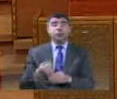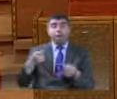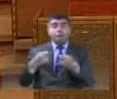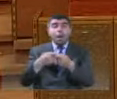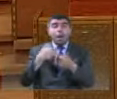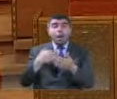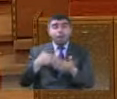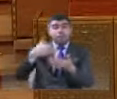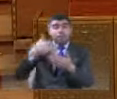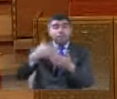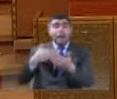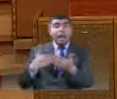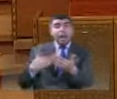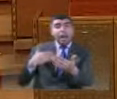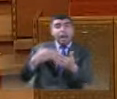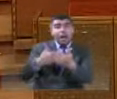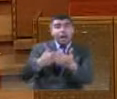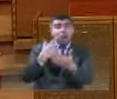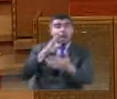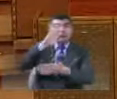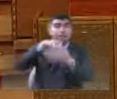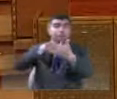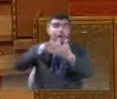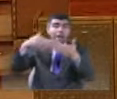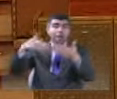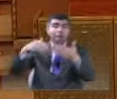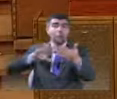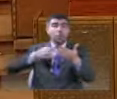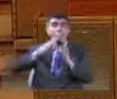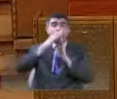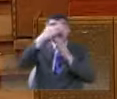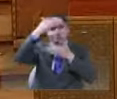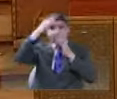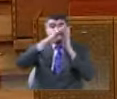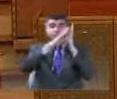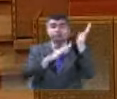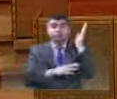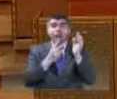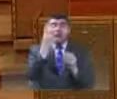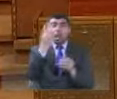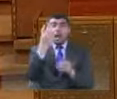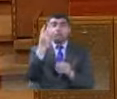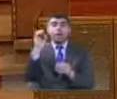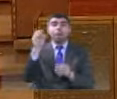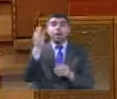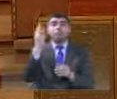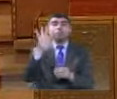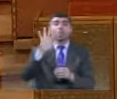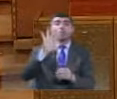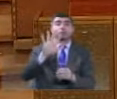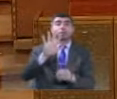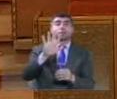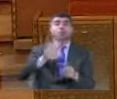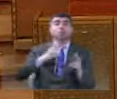لإنهاء أعداد المخطط الوطني الطرقي ل 2035، كيجمع ما بين الصيانة، الطرق